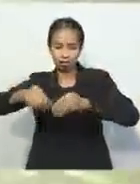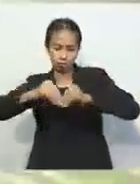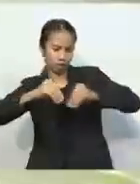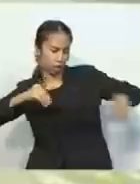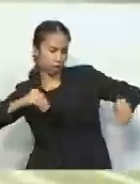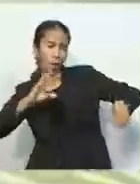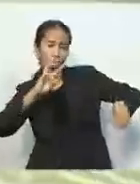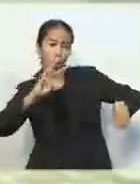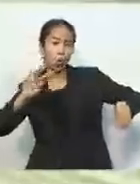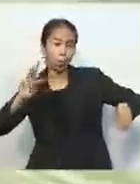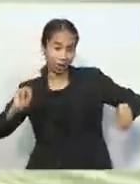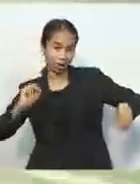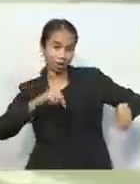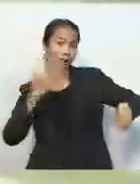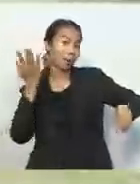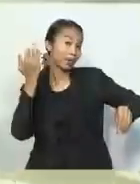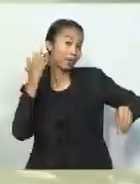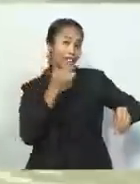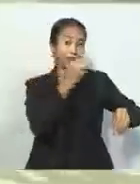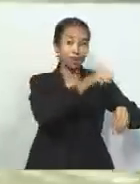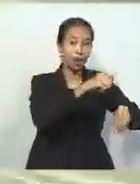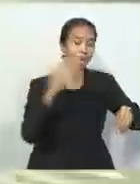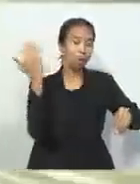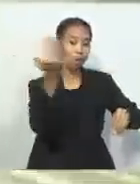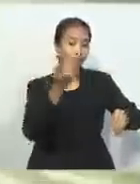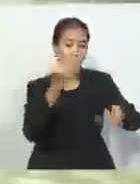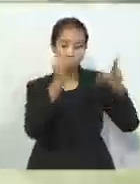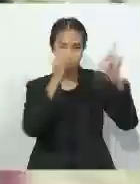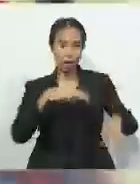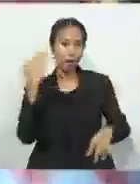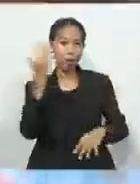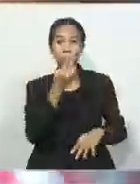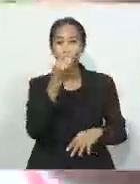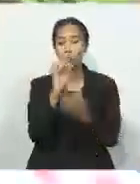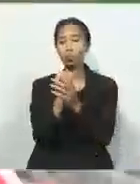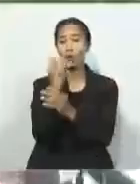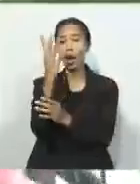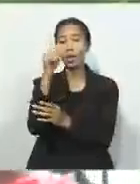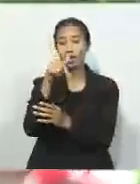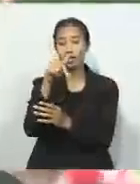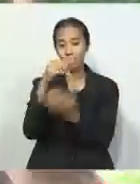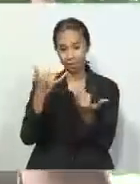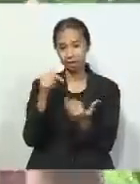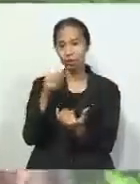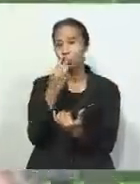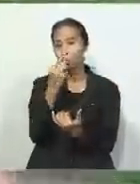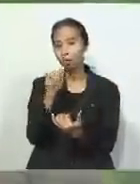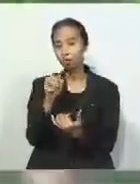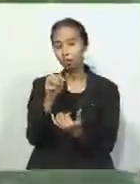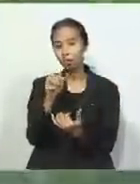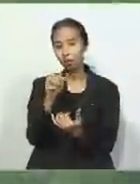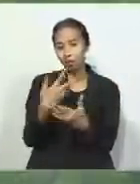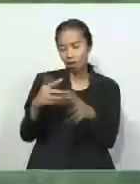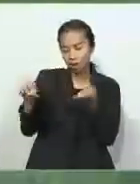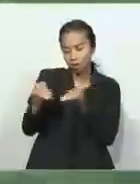รนะครับจะเห็นว่าเมื่อสักครู่ที่ผ่านมาแรงลมที่นี่นะครับค่อนข้างแรงนี่นะฮะนี่ขนาดอยู่ในพื้นที่นะครับใ